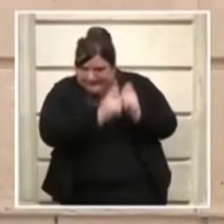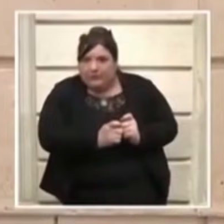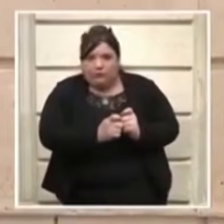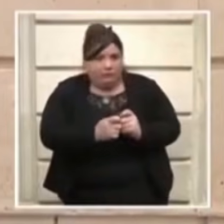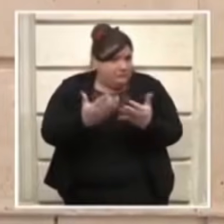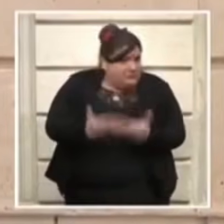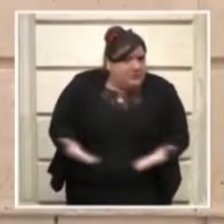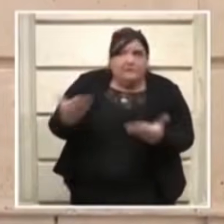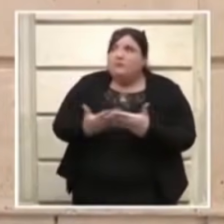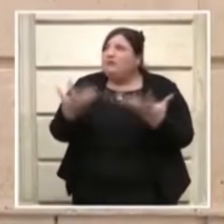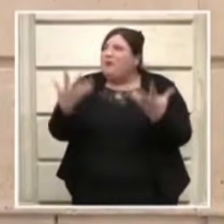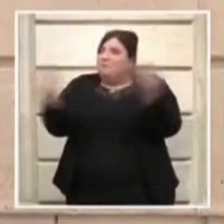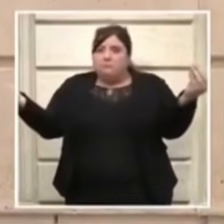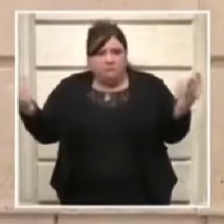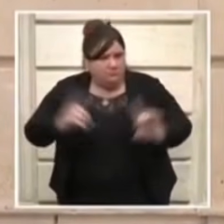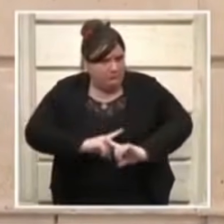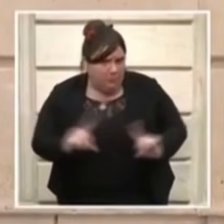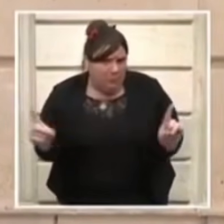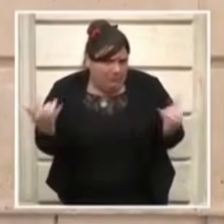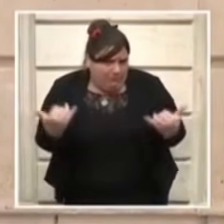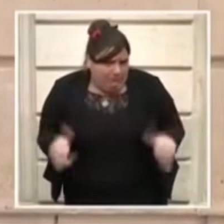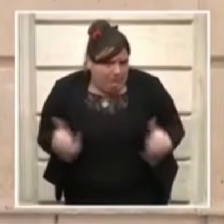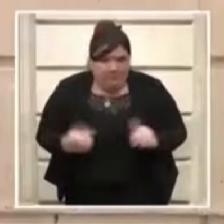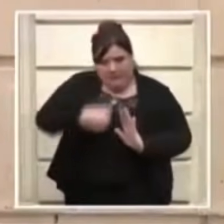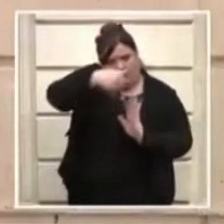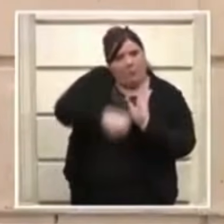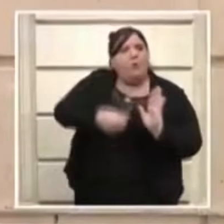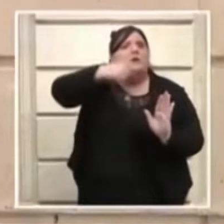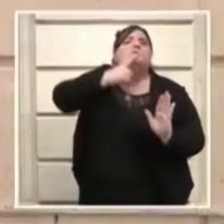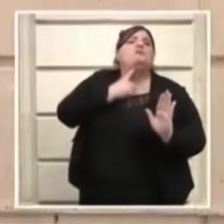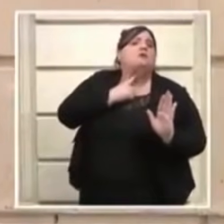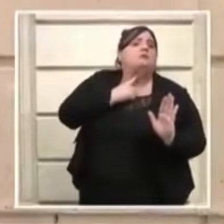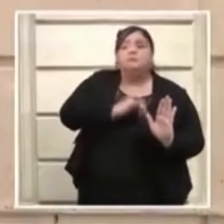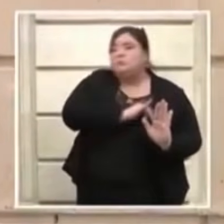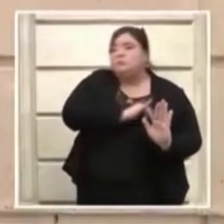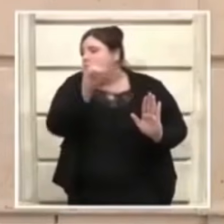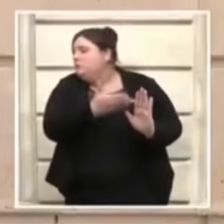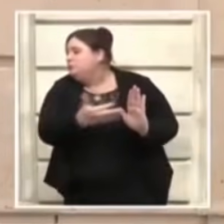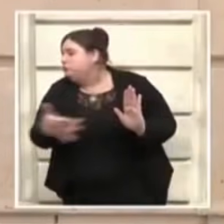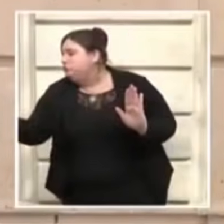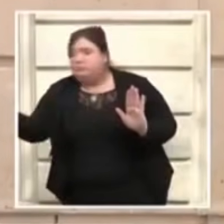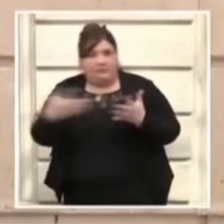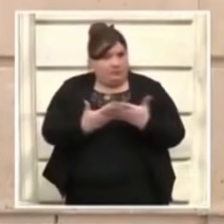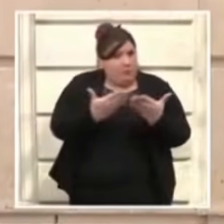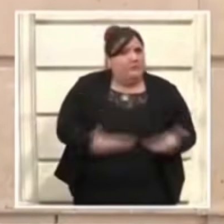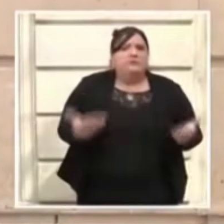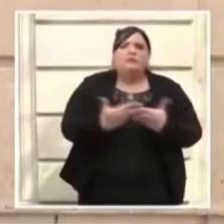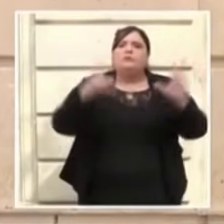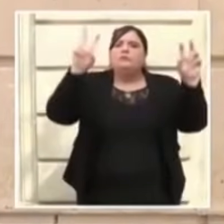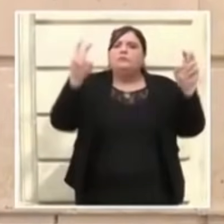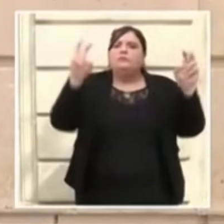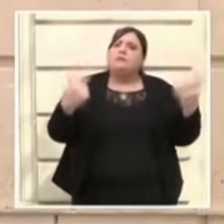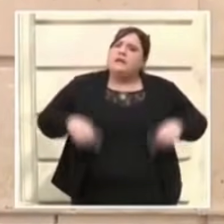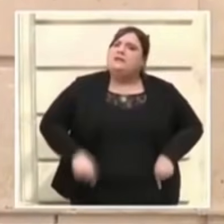à une situation qui, à compter du mois de juin prochain, ne sera plus celle de l'état d'urgence